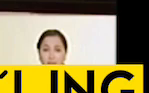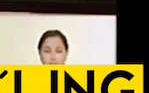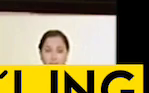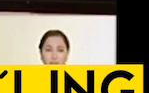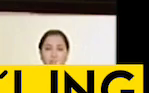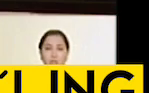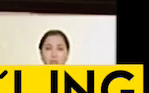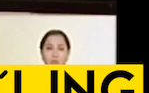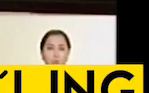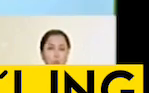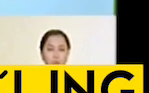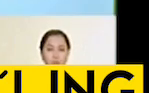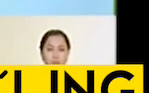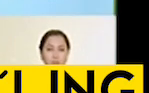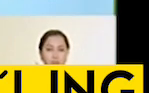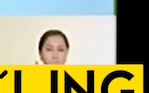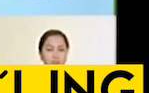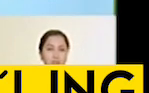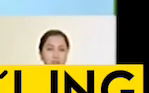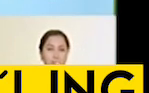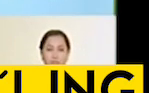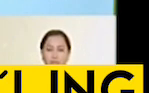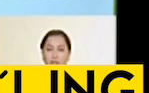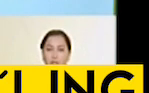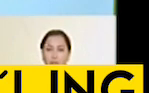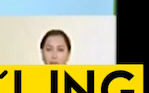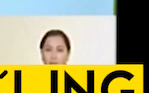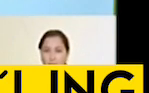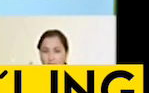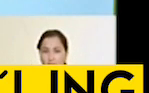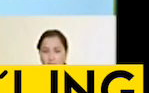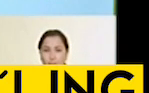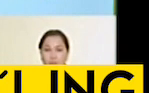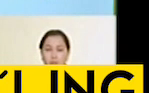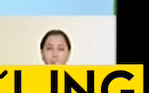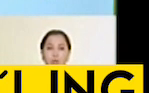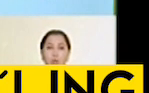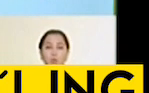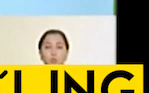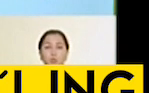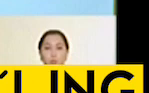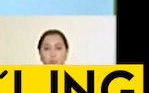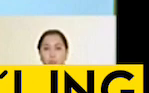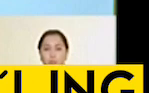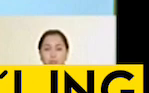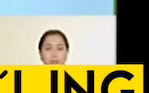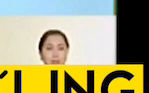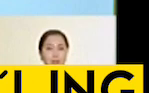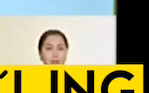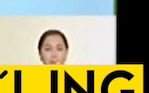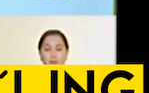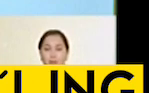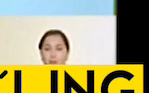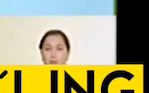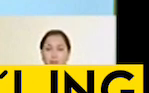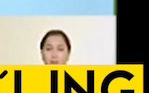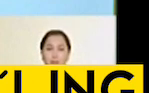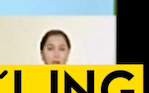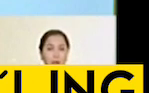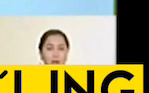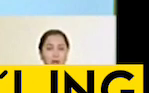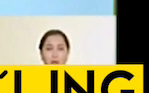sizning eng sevimli bayramlaringizdan biri, ya'ni yurtimiz uchun eng qadrli bayram